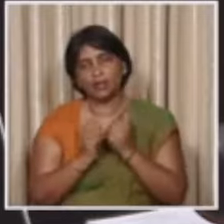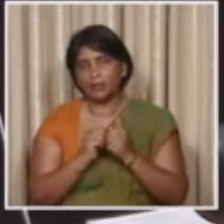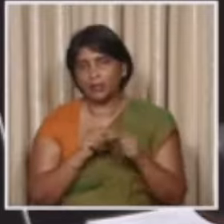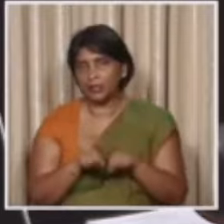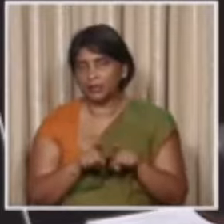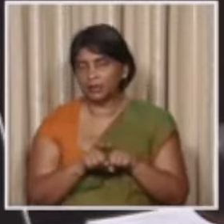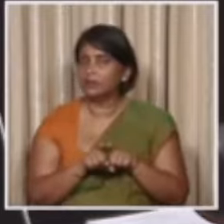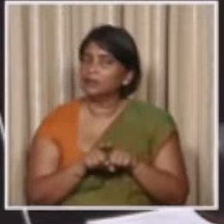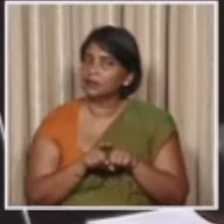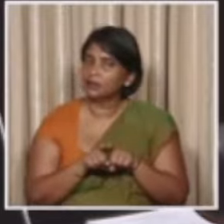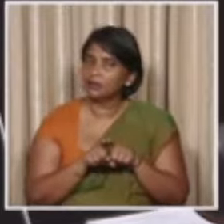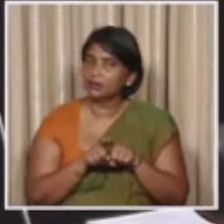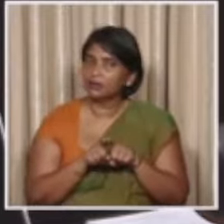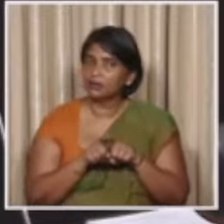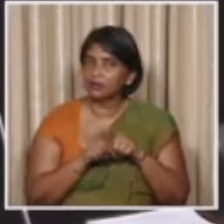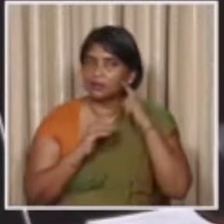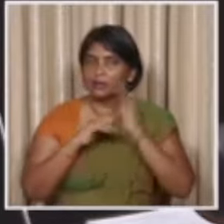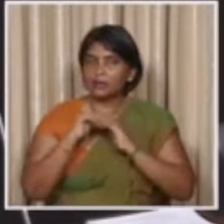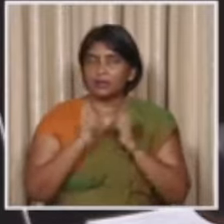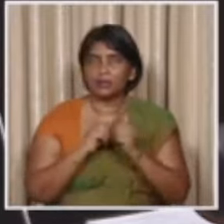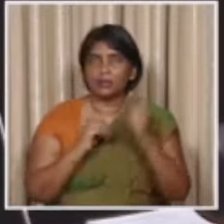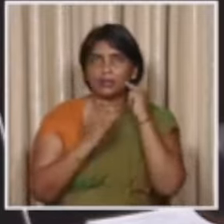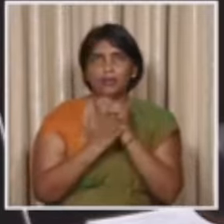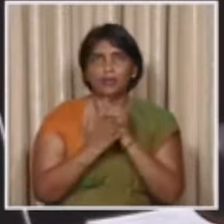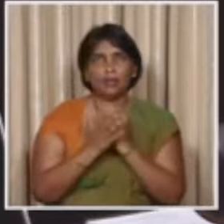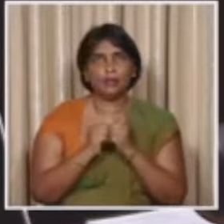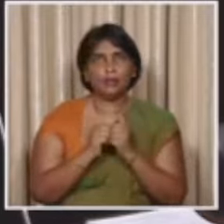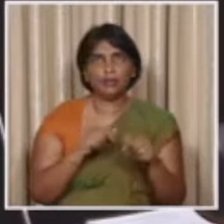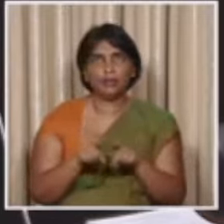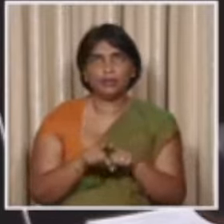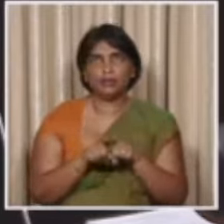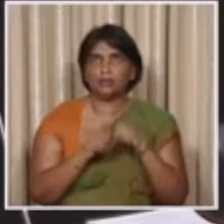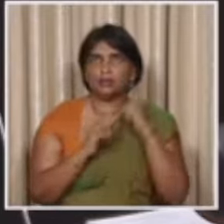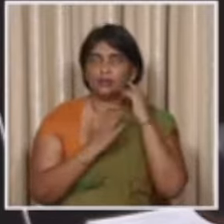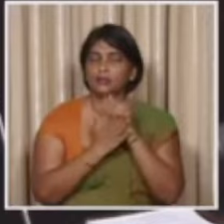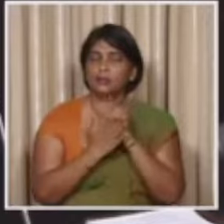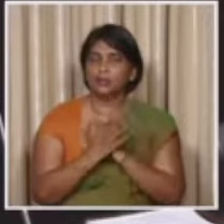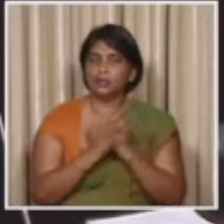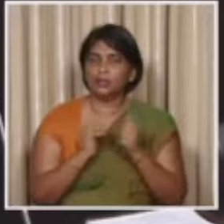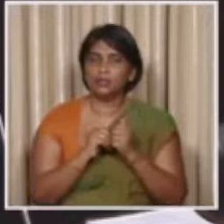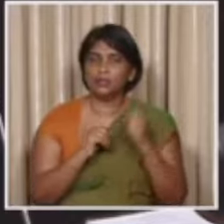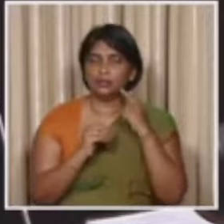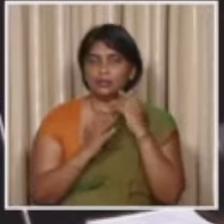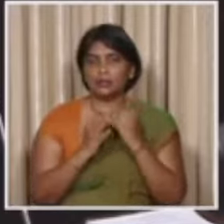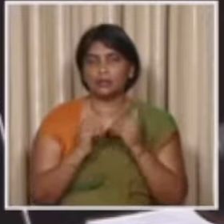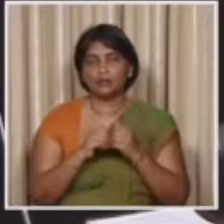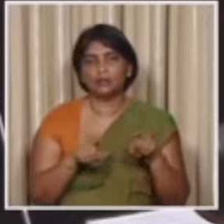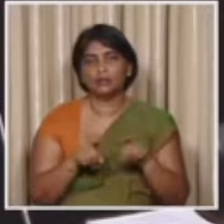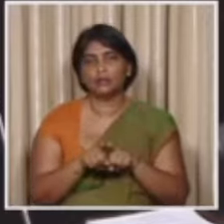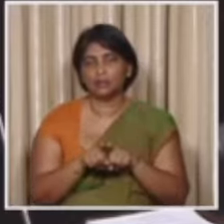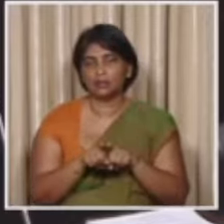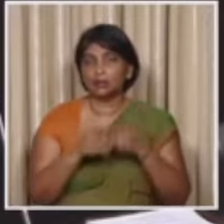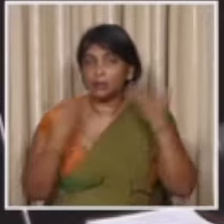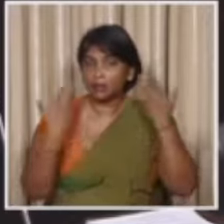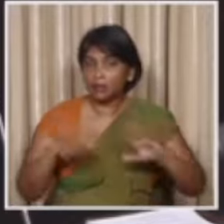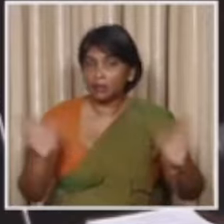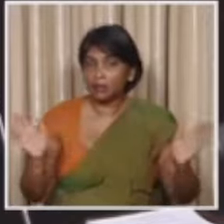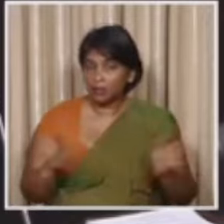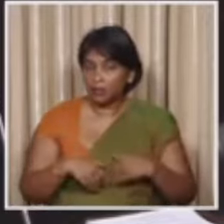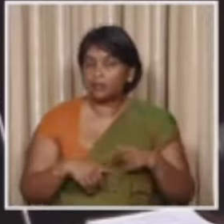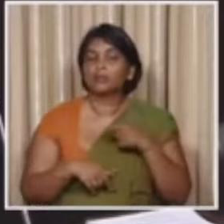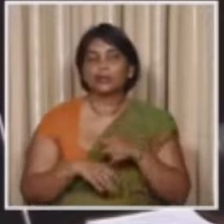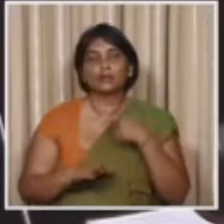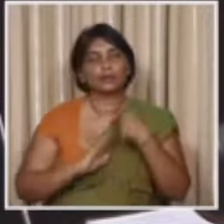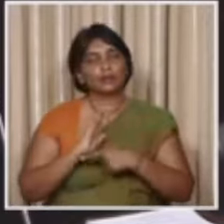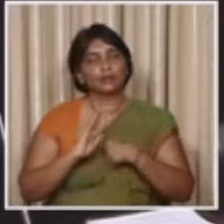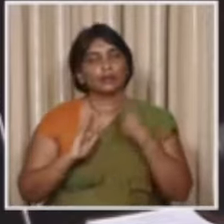තමන්ගේ ඡන්දෙ විතරක් තියාගෙන මේ මෙහෙයුම් කරන පාතාල දේශපාලනයකුත් මේ රටේ තියෙනවා. ඒක අපි අවසන් නොකරන තාක්කල් මේ